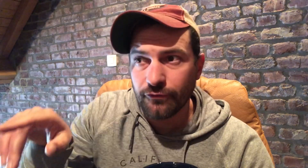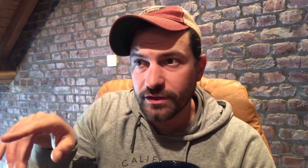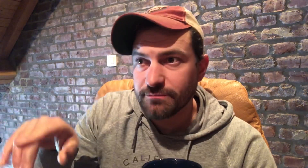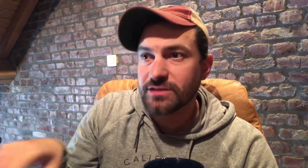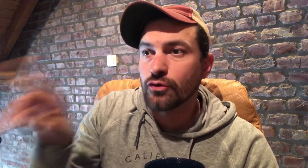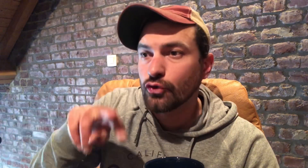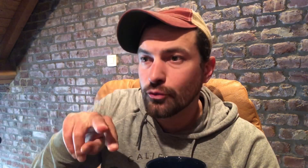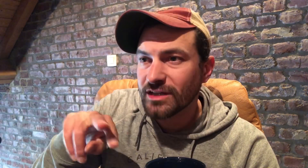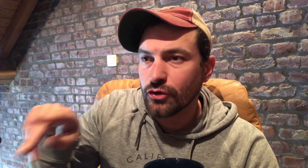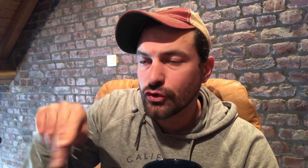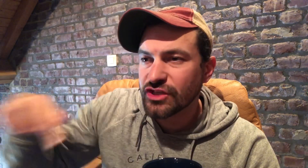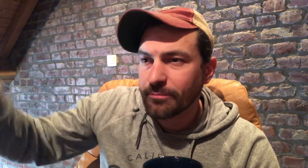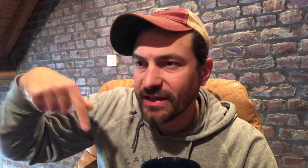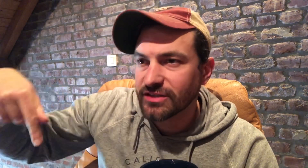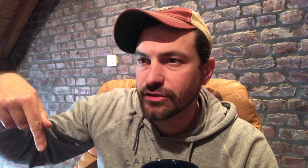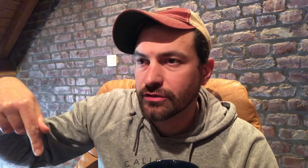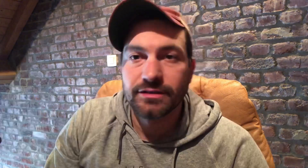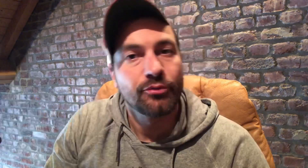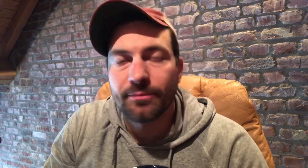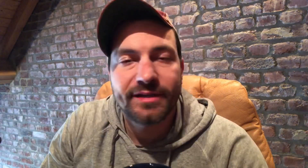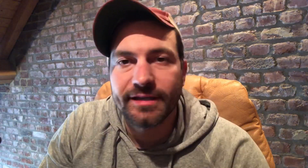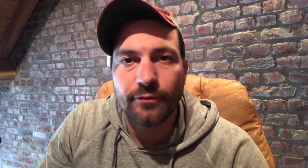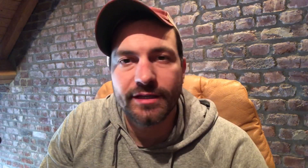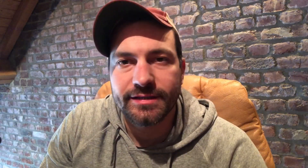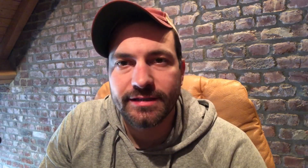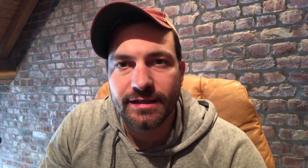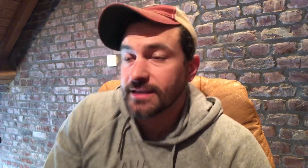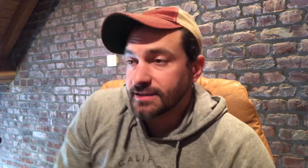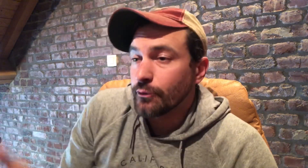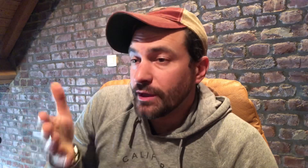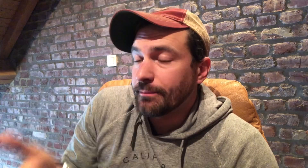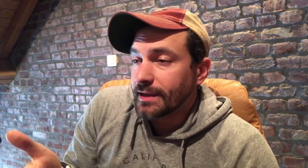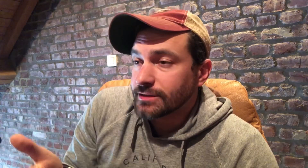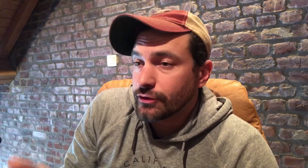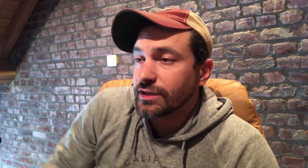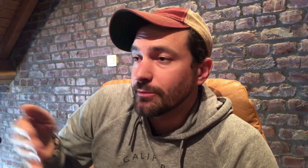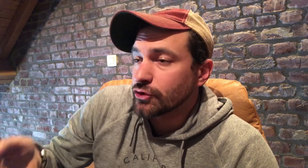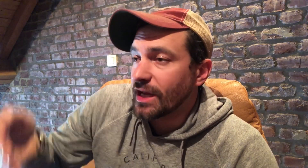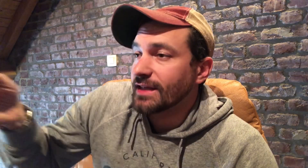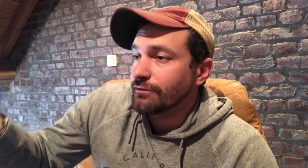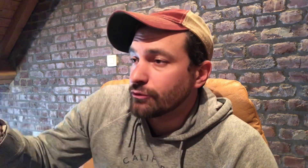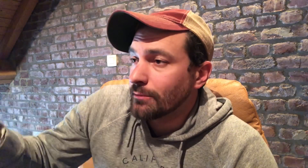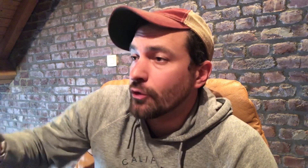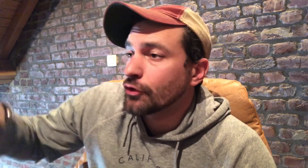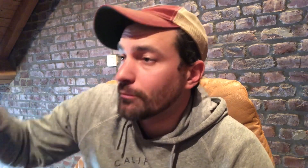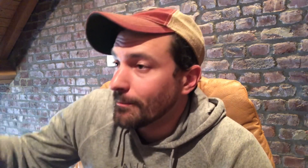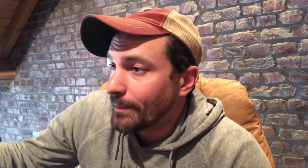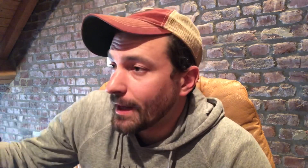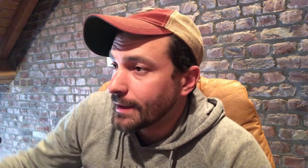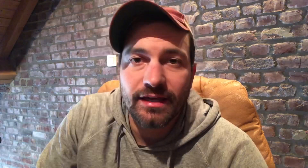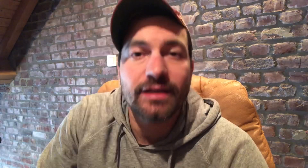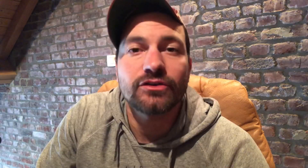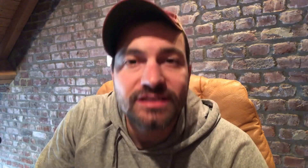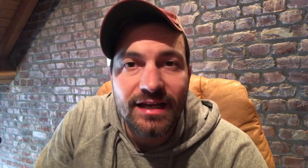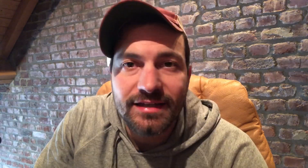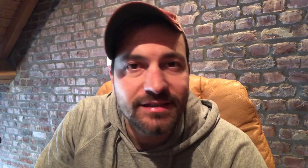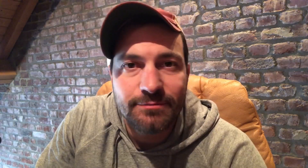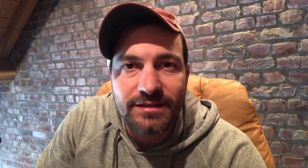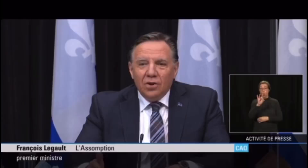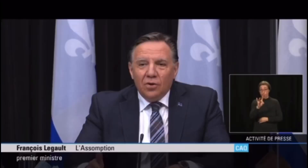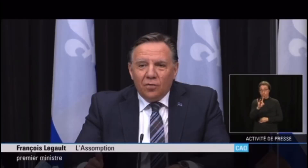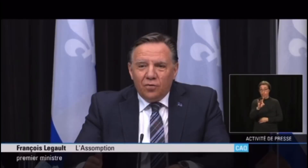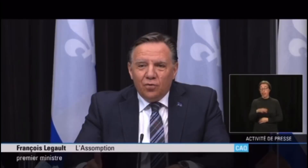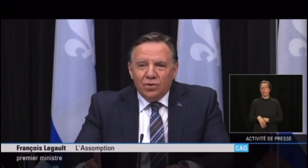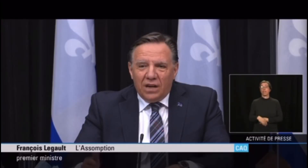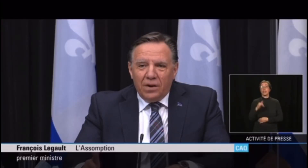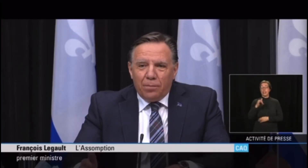par contre il faut un espace de 2 mètres entre chaque personne c'est plus un pique nique à 8,1 ça ça c'est oui personne qui mange individuellement dans le même parc et dans ce cas là qu'est ce qui se